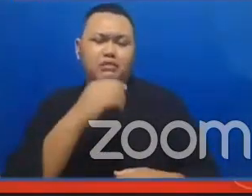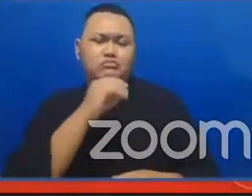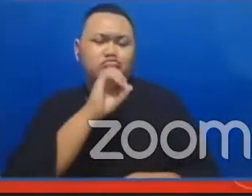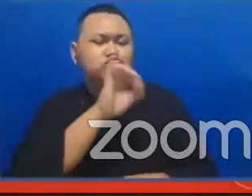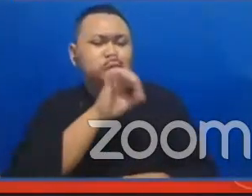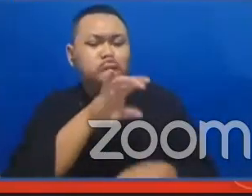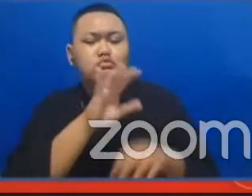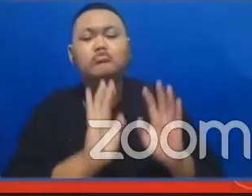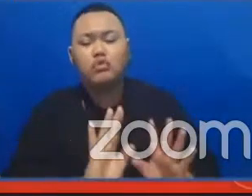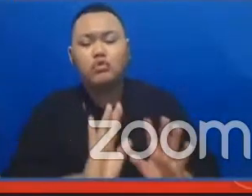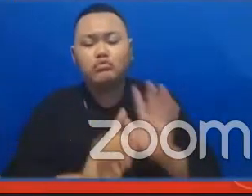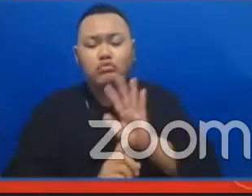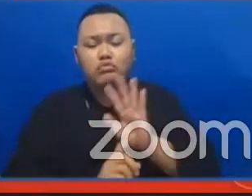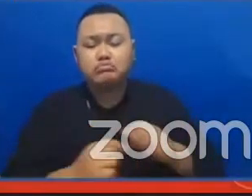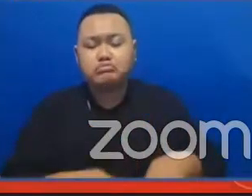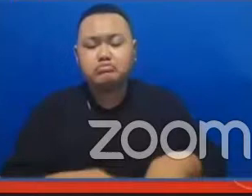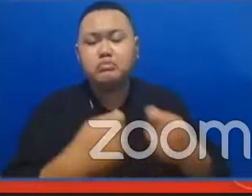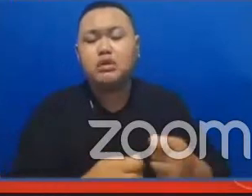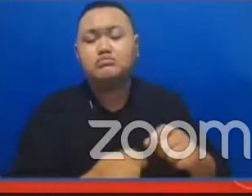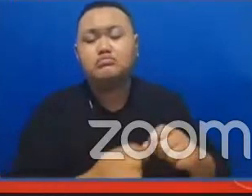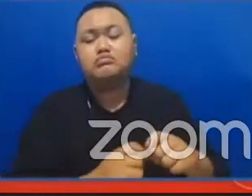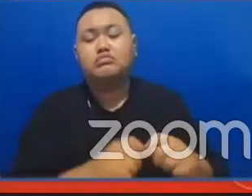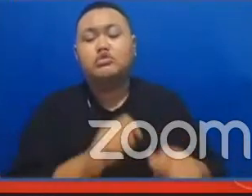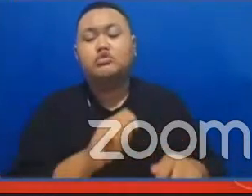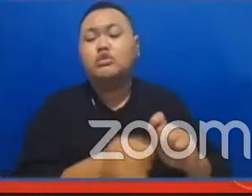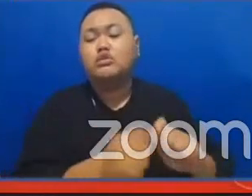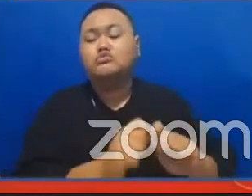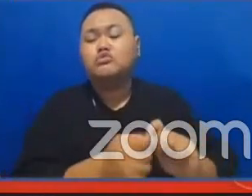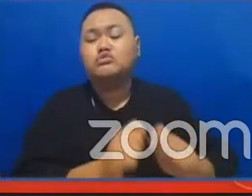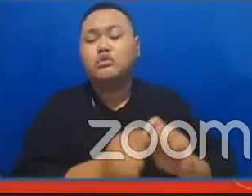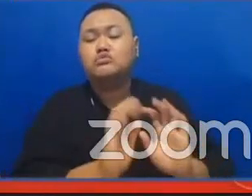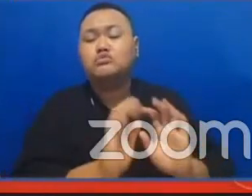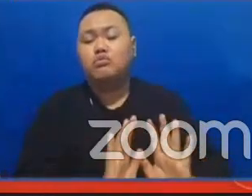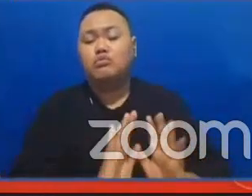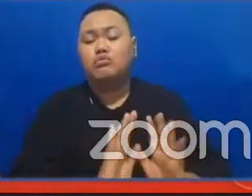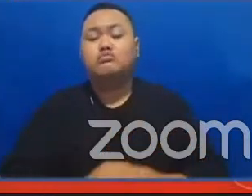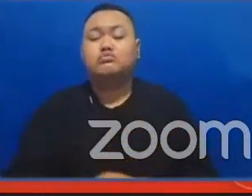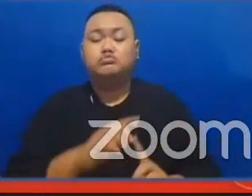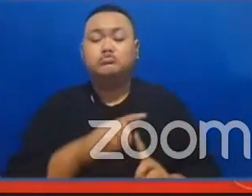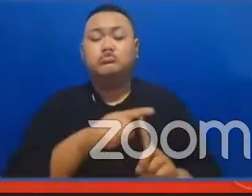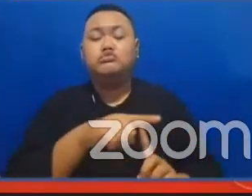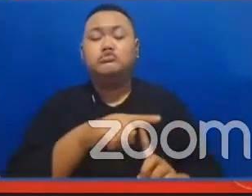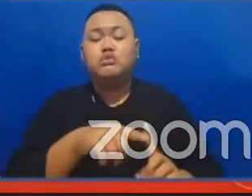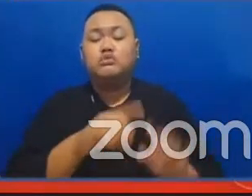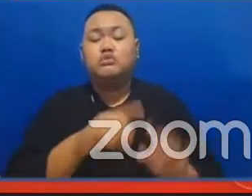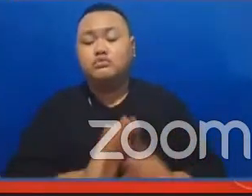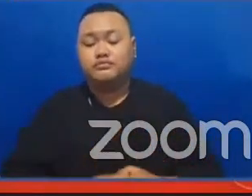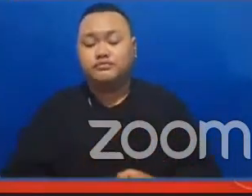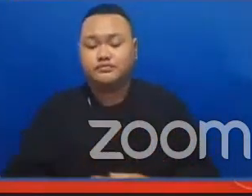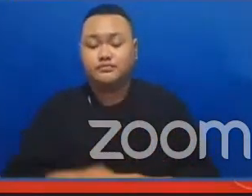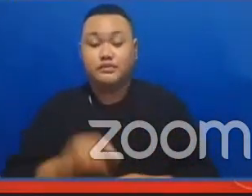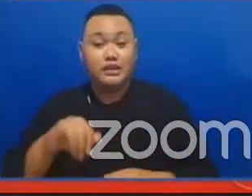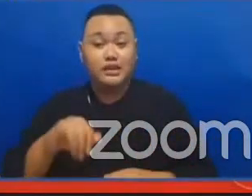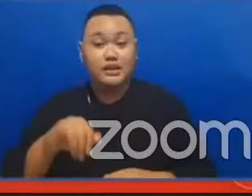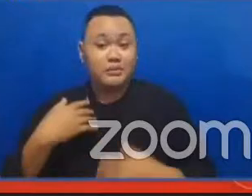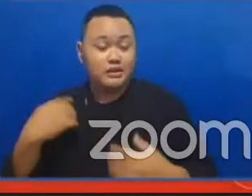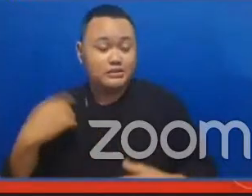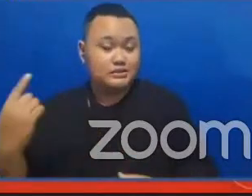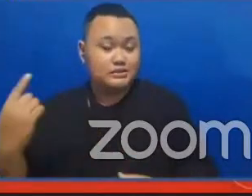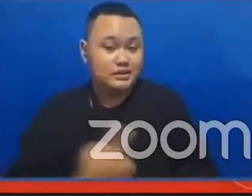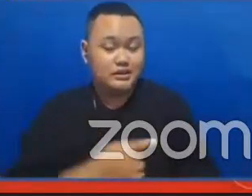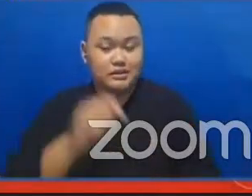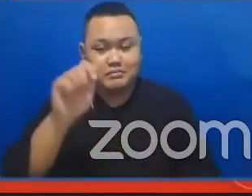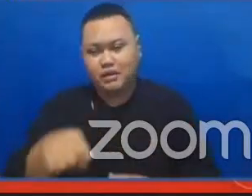Tapi dalam dunia, dalam sajian maya ini, kita semua, khususnya yang memanfaatkan,